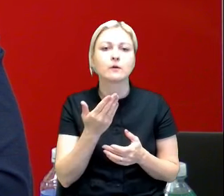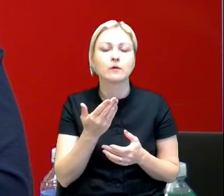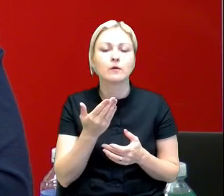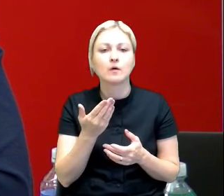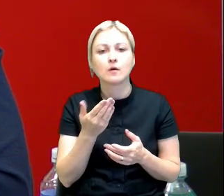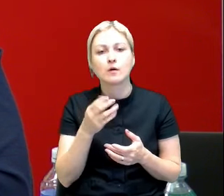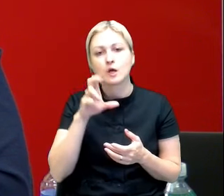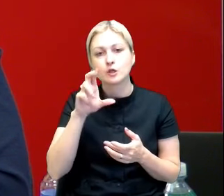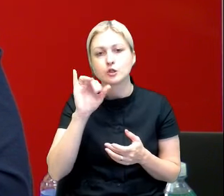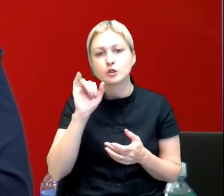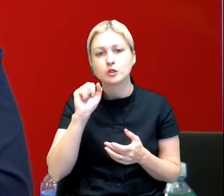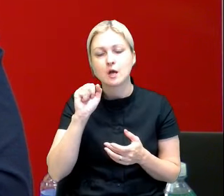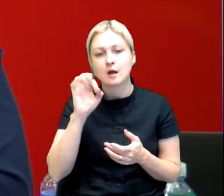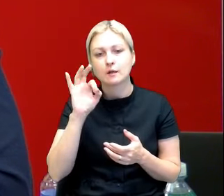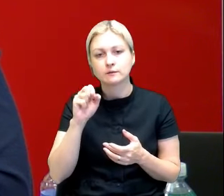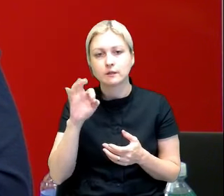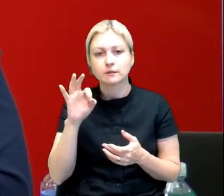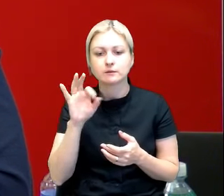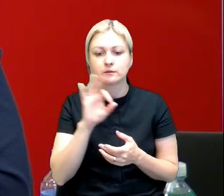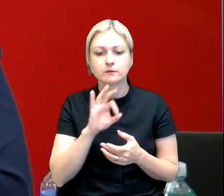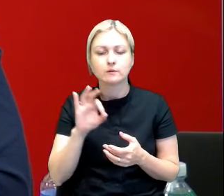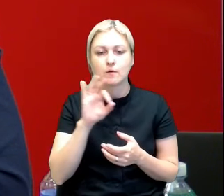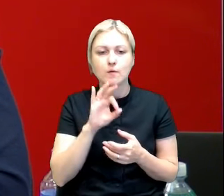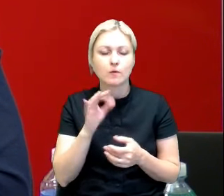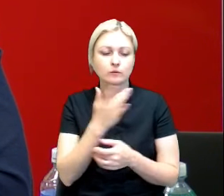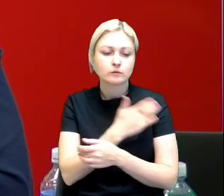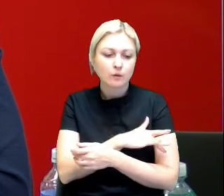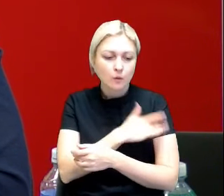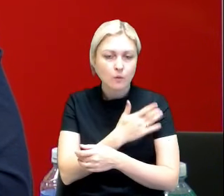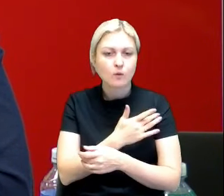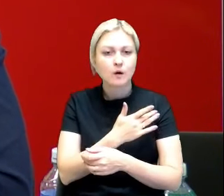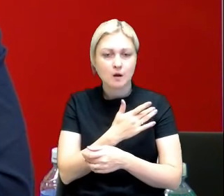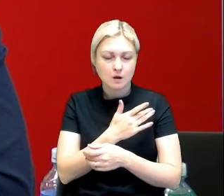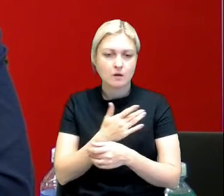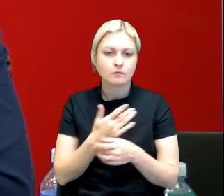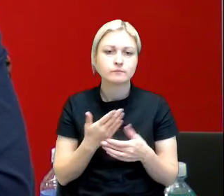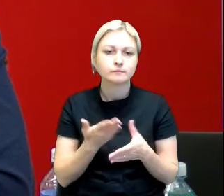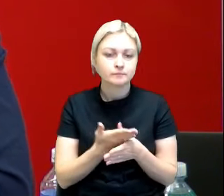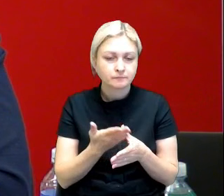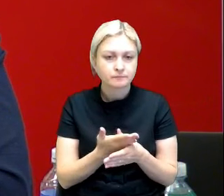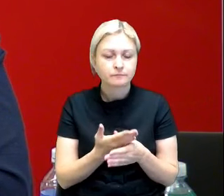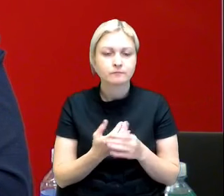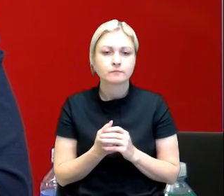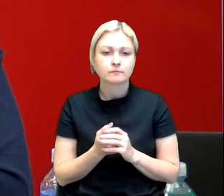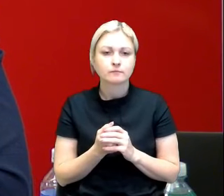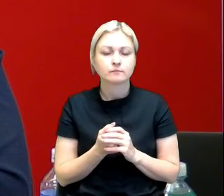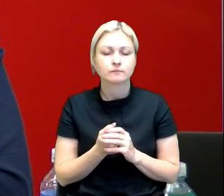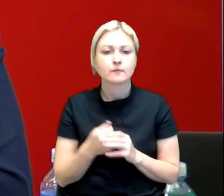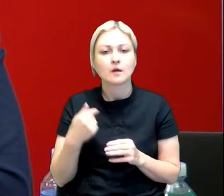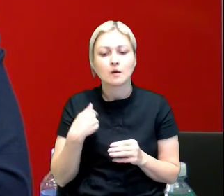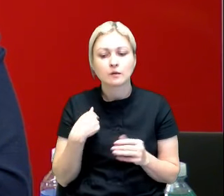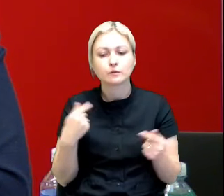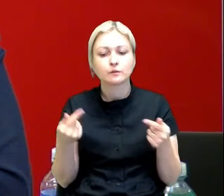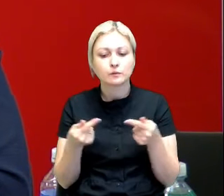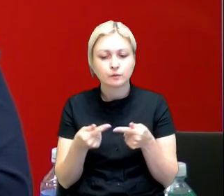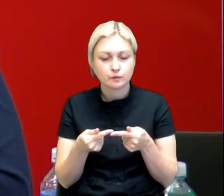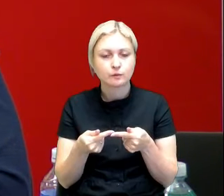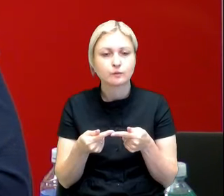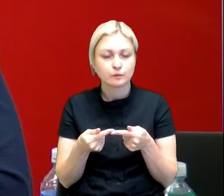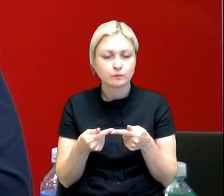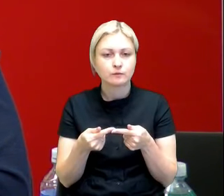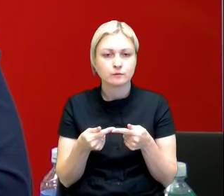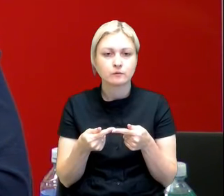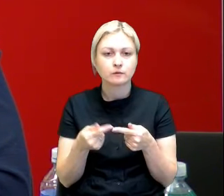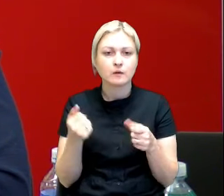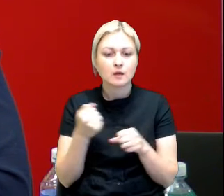pareiškimą apie paliatyvią slaugą taip a mes tikrai gerbiamas rektoriau sutinku su jumis mes turėtumėm kiek galima daugiau